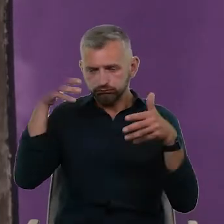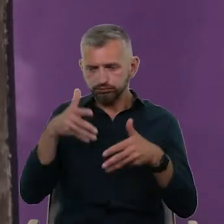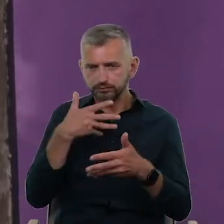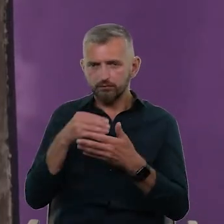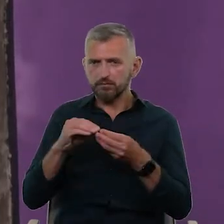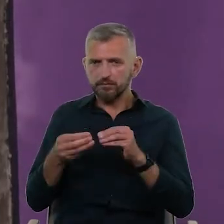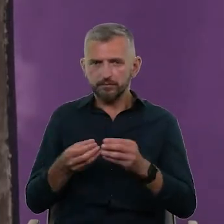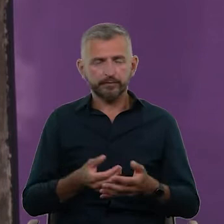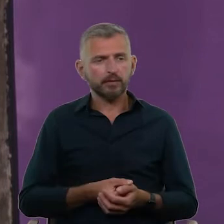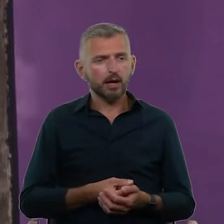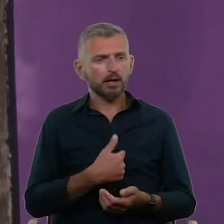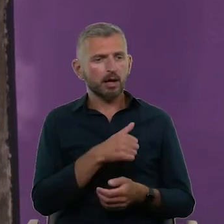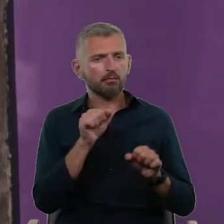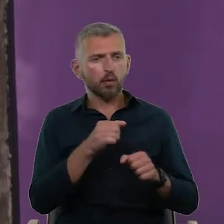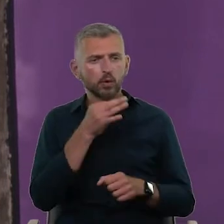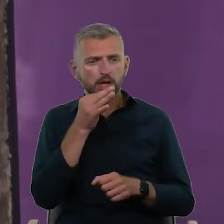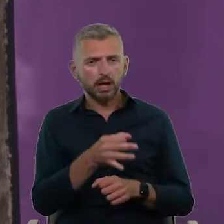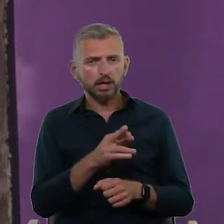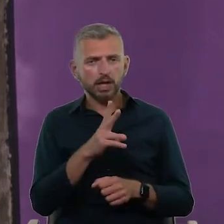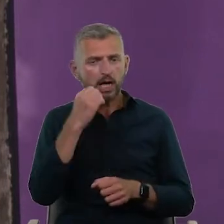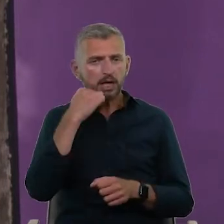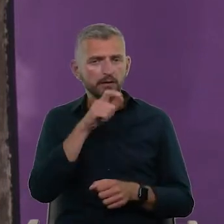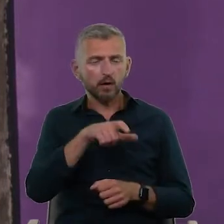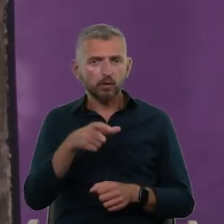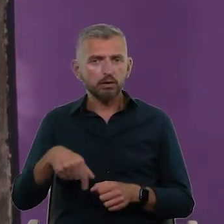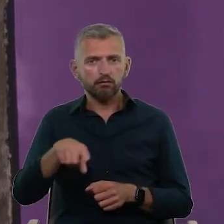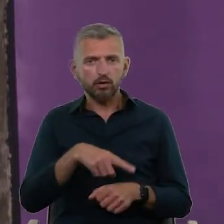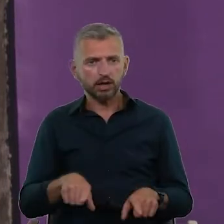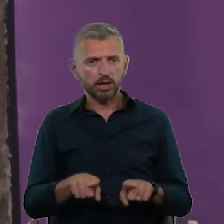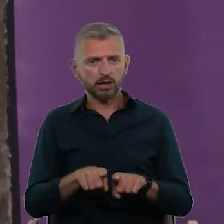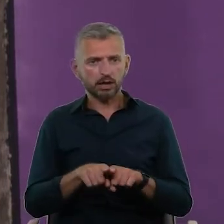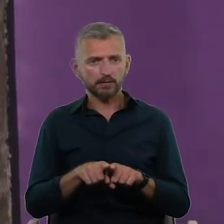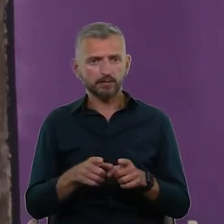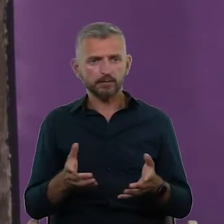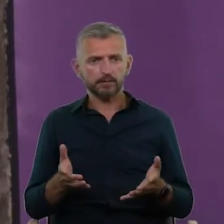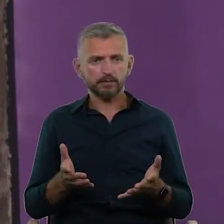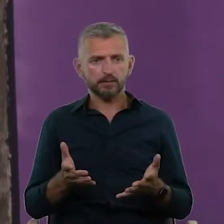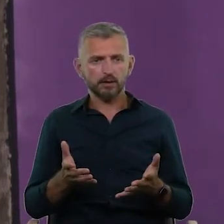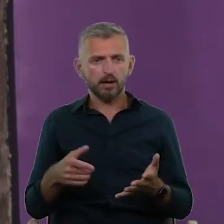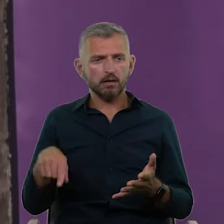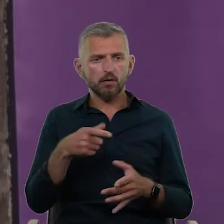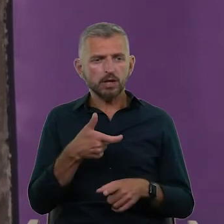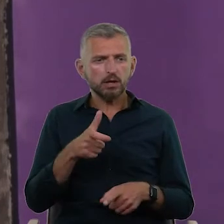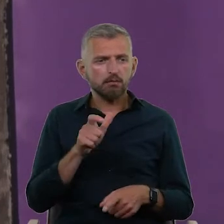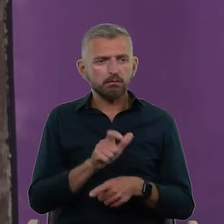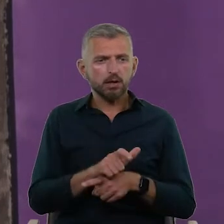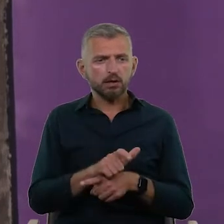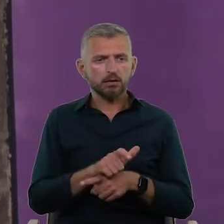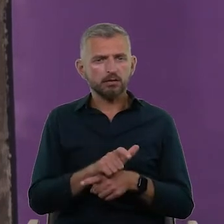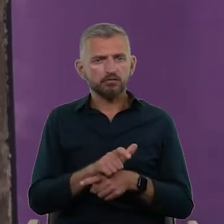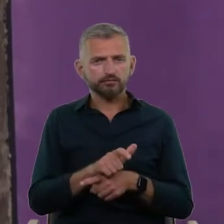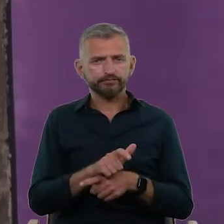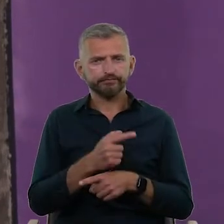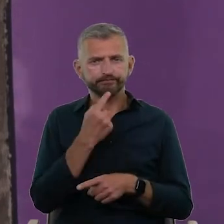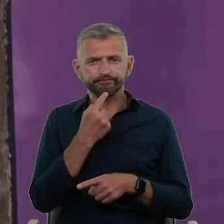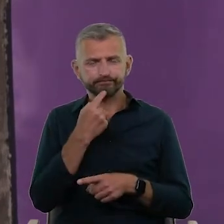не можу сказати, як літні люди, вони такі... Вони більш зараз перебувають в складному